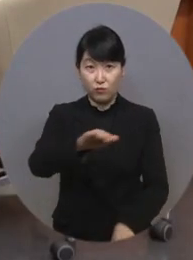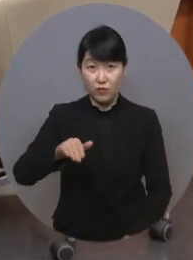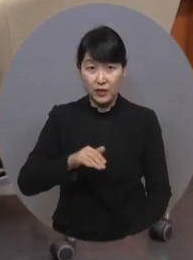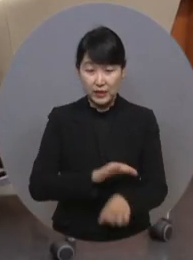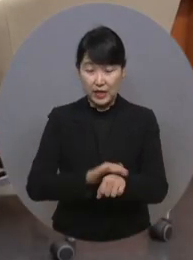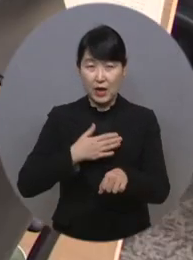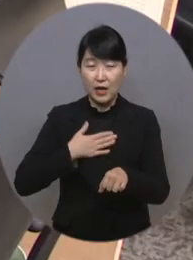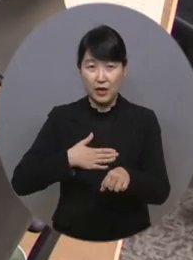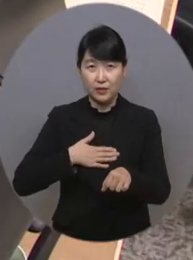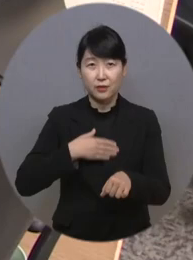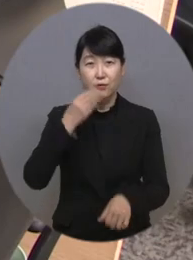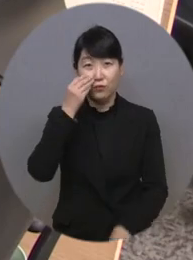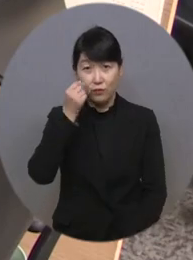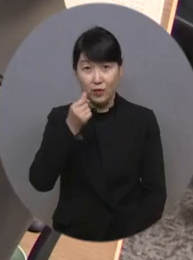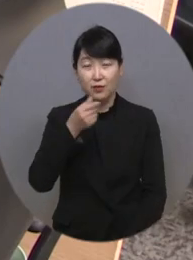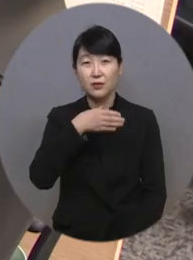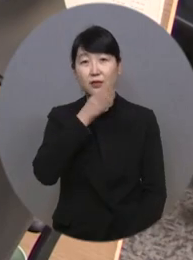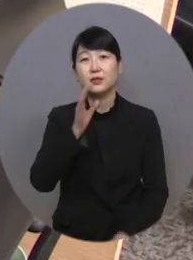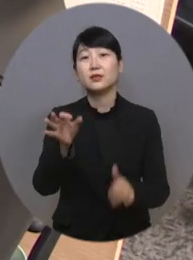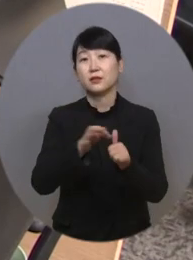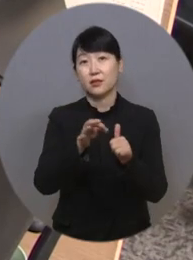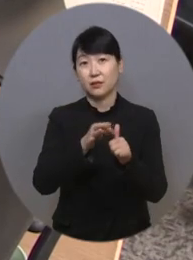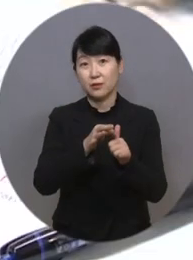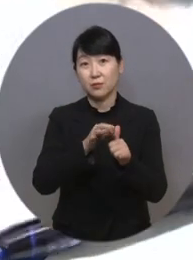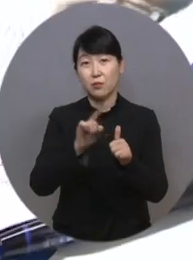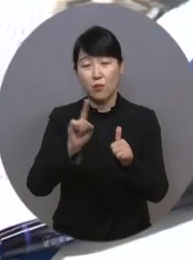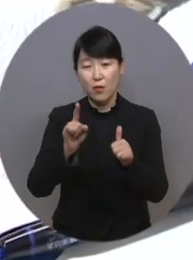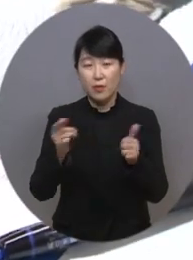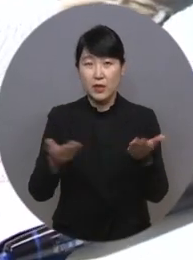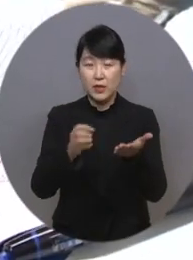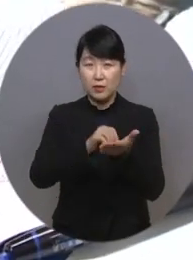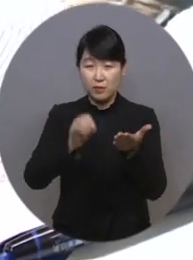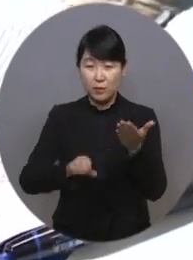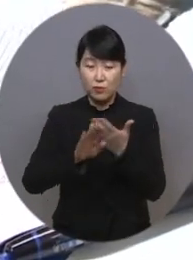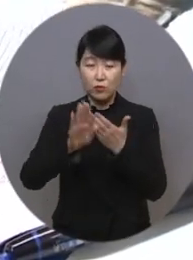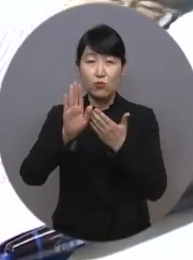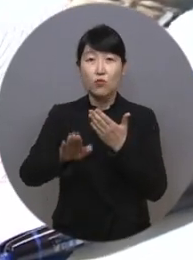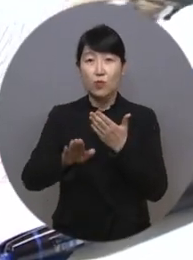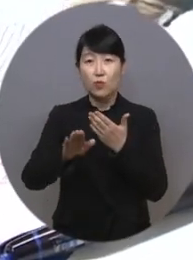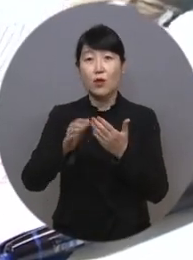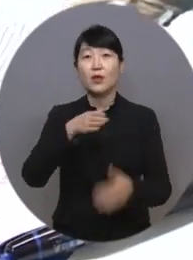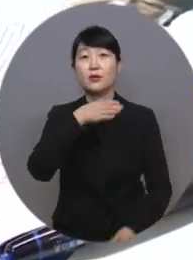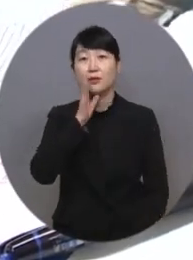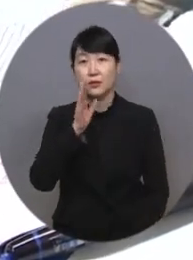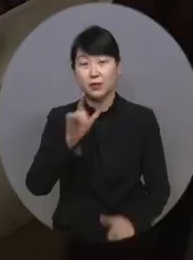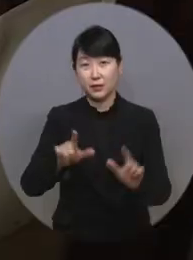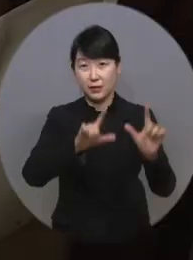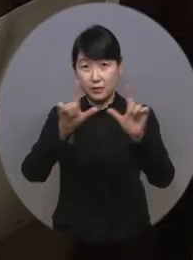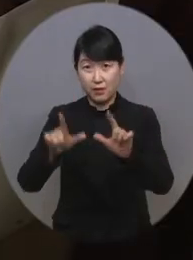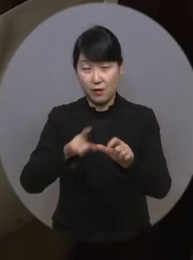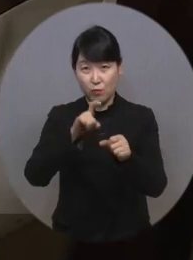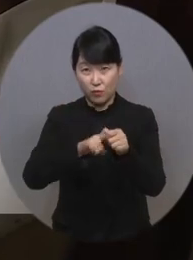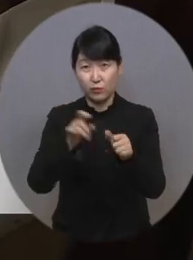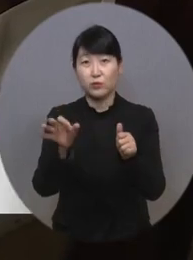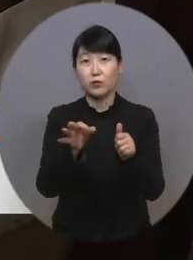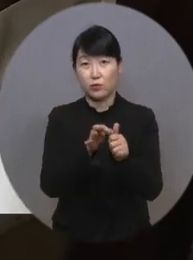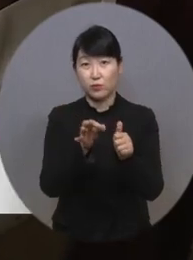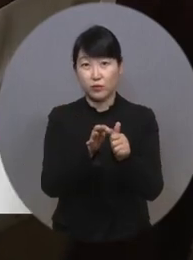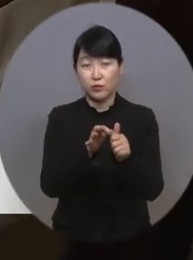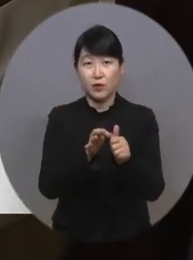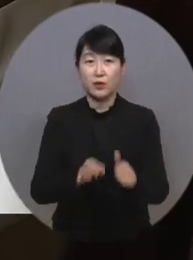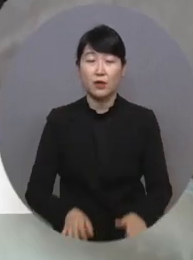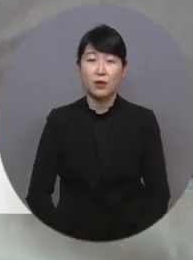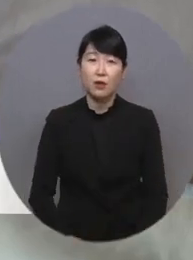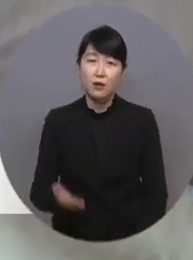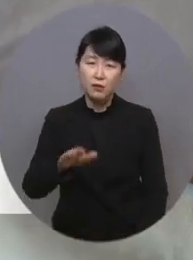익숙한 노령연금은 퇴직 후 안정적인 노후를 보장받을 수 있는 방법으로 자리매김했습니다. 하지만 중증장애인을